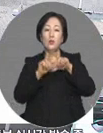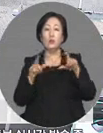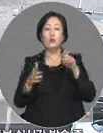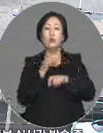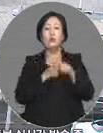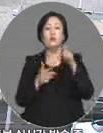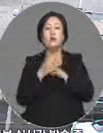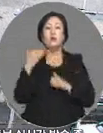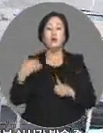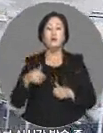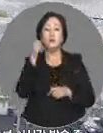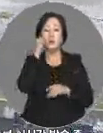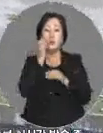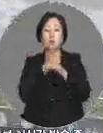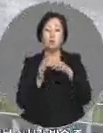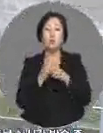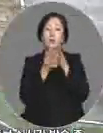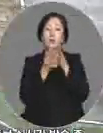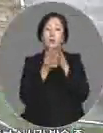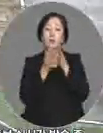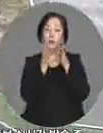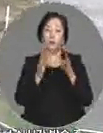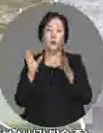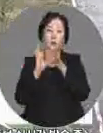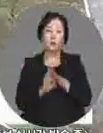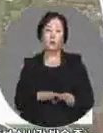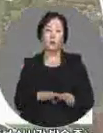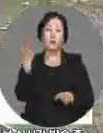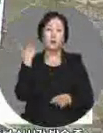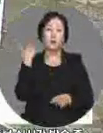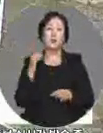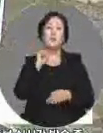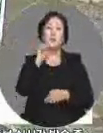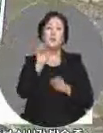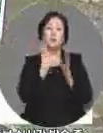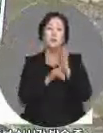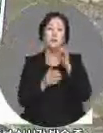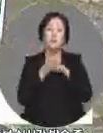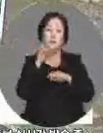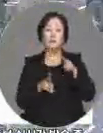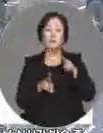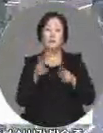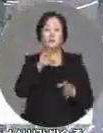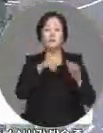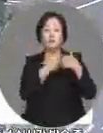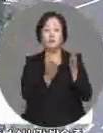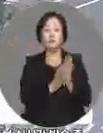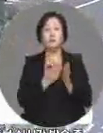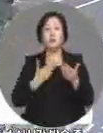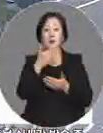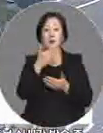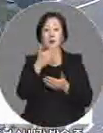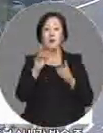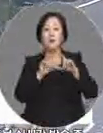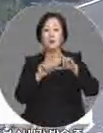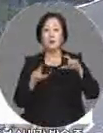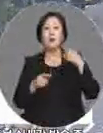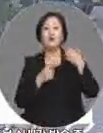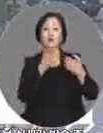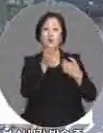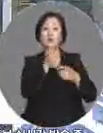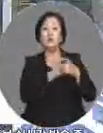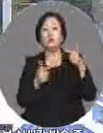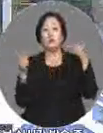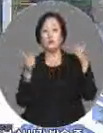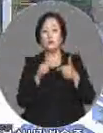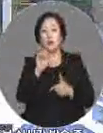없습니다. 실제로 8일간 지속된 지난 파업 당시엔 울산 석유화학 업계 출하량은 평소의 90%까지